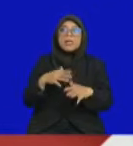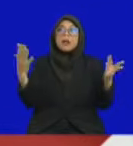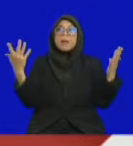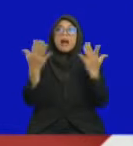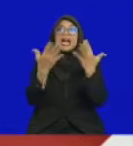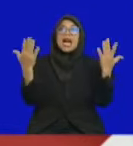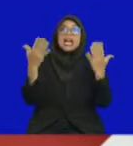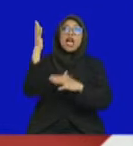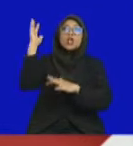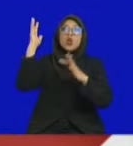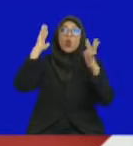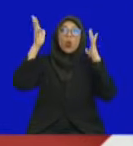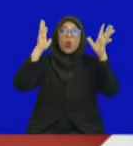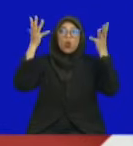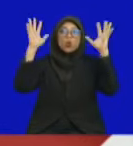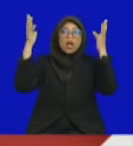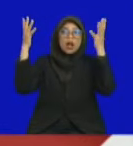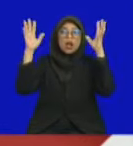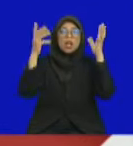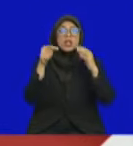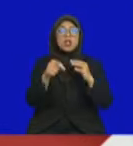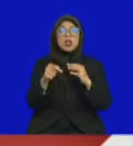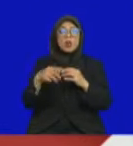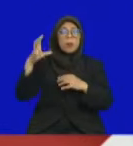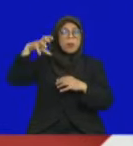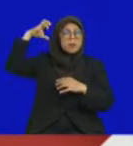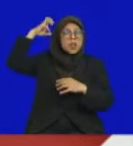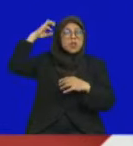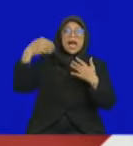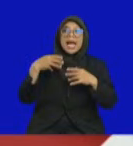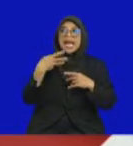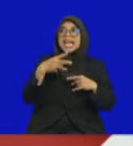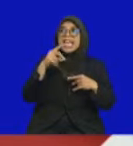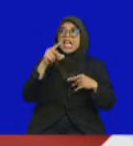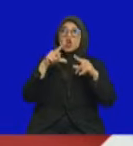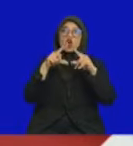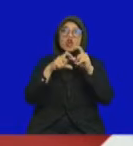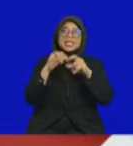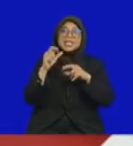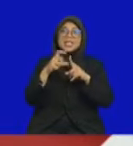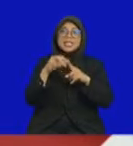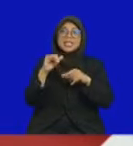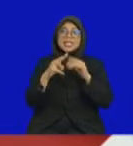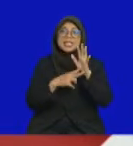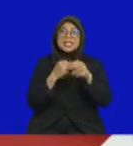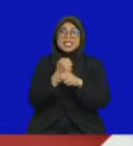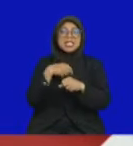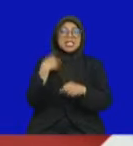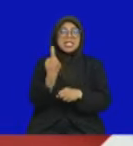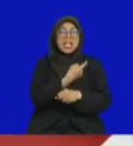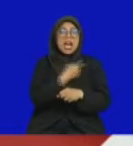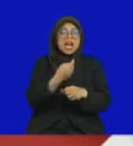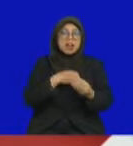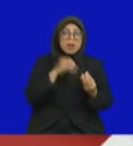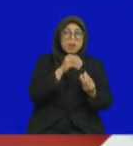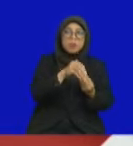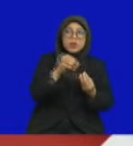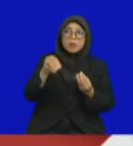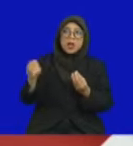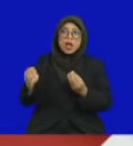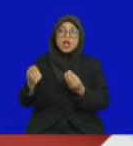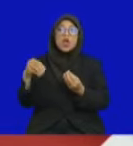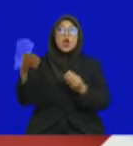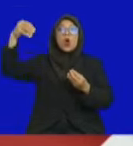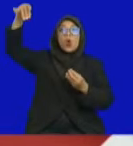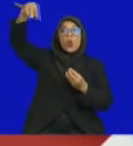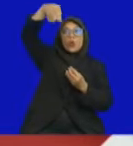Pemprov Jawa Timur telah berikhtiar melakukan aeroeding kita melakukan semaian bibit dari udara